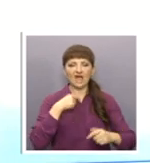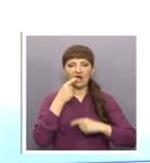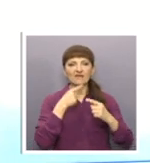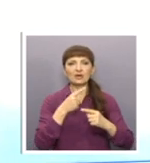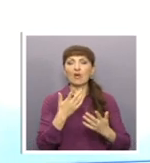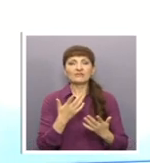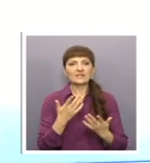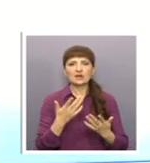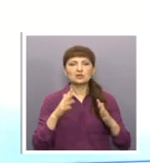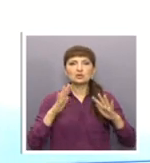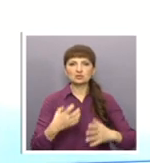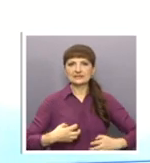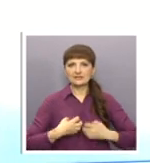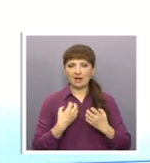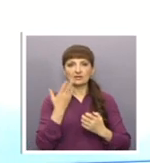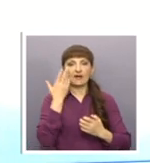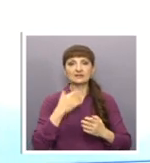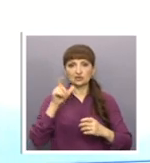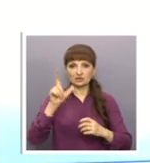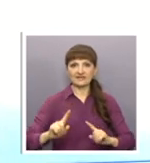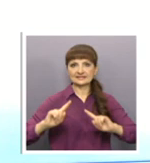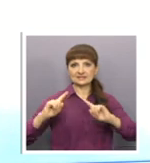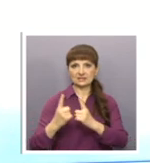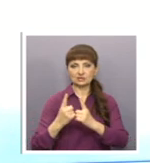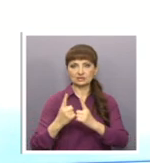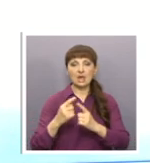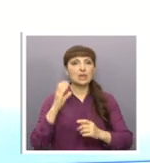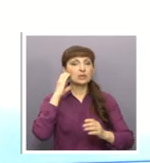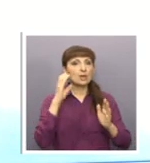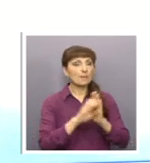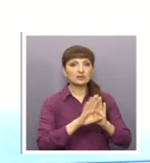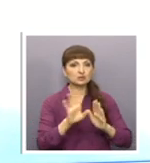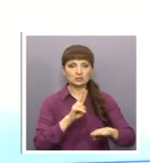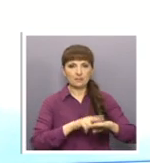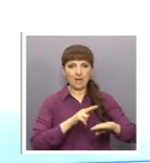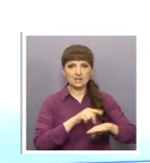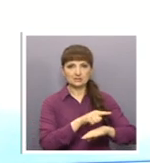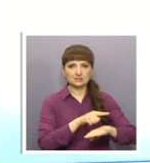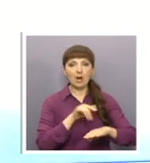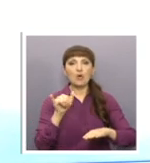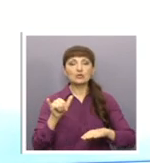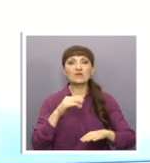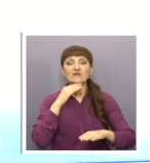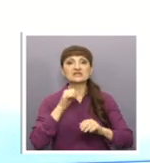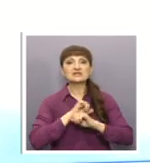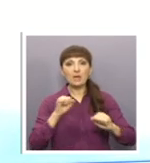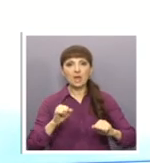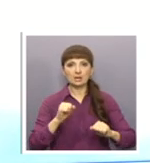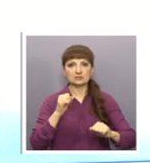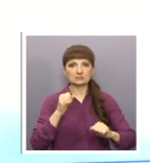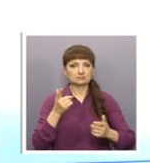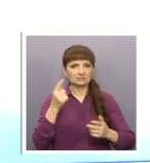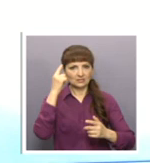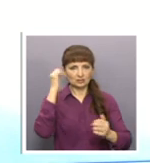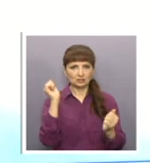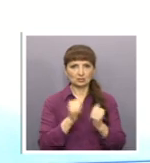совершенно вон выходящем случае, когда задержанный гражданин не просто не подчинился представителю власти, а у него хватило смелости и ума, или правильнее